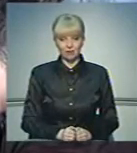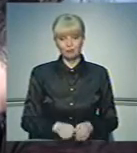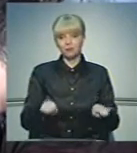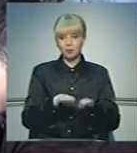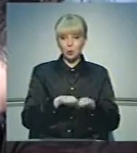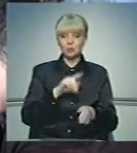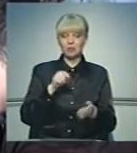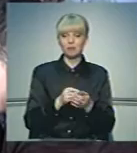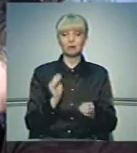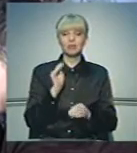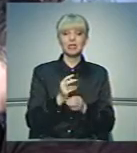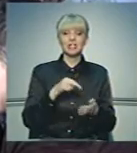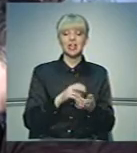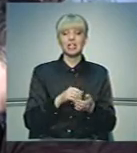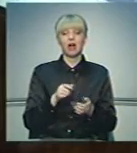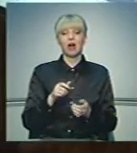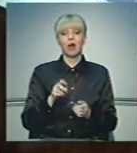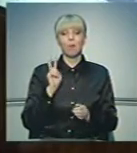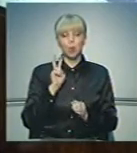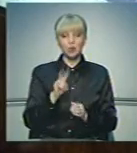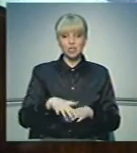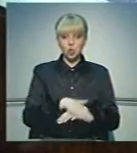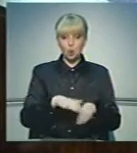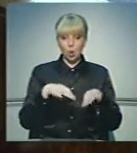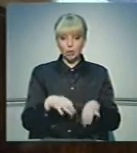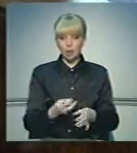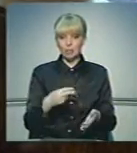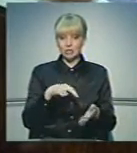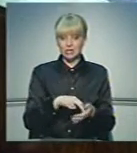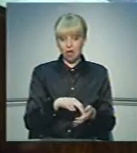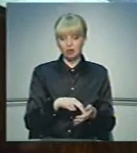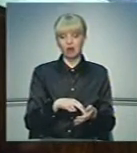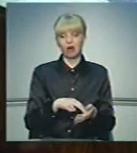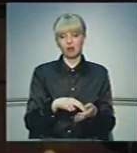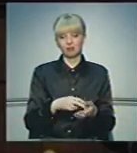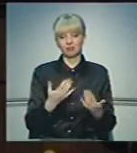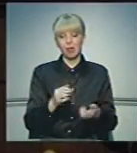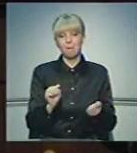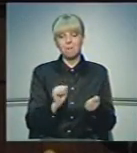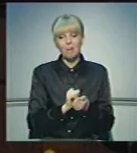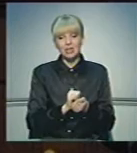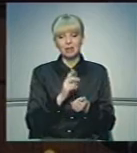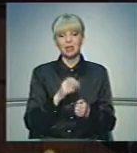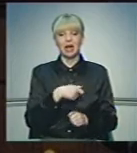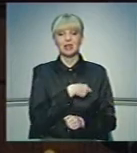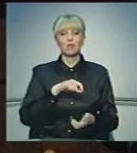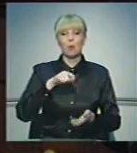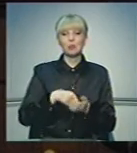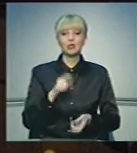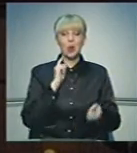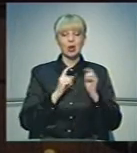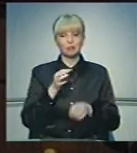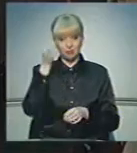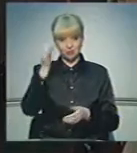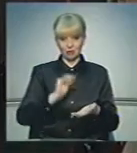Схоже, питання підвищення ціни за проїзд у громадському транспорті стало лакмусовим папірцем для депутатів міськради, на якому